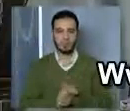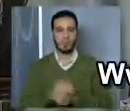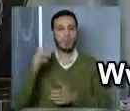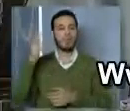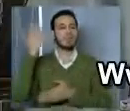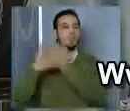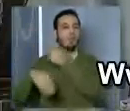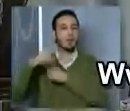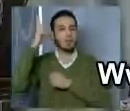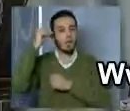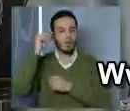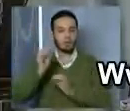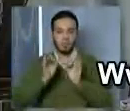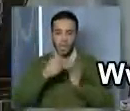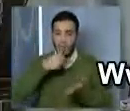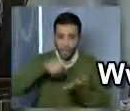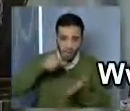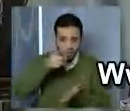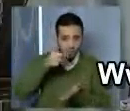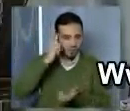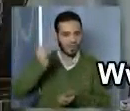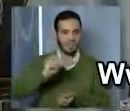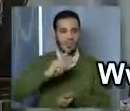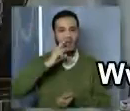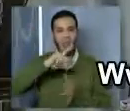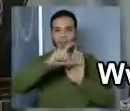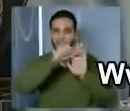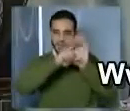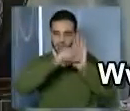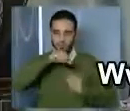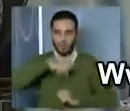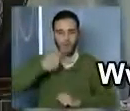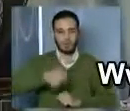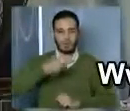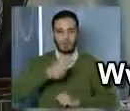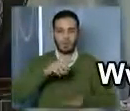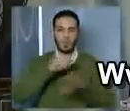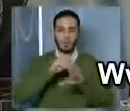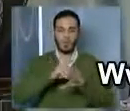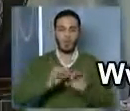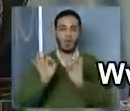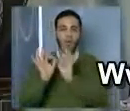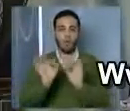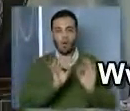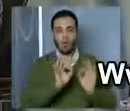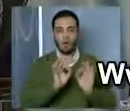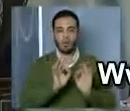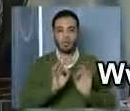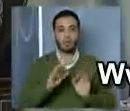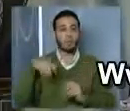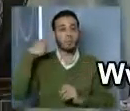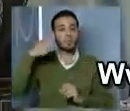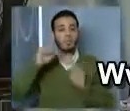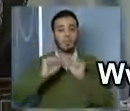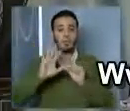وهذا ما لا نجهله، وكلامهم الذي رواه ابن عباس لم يبرح كلمات مكتب رئيس